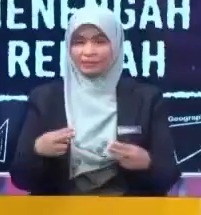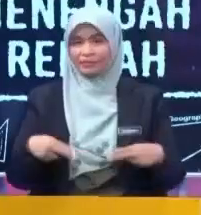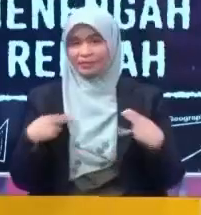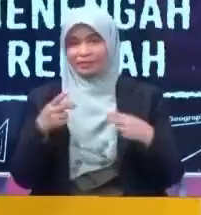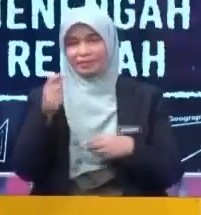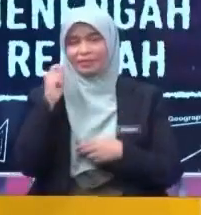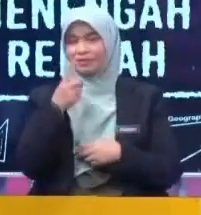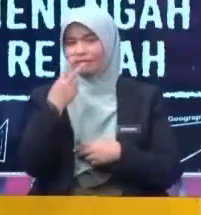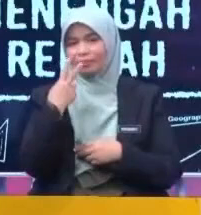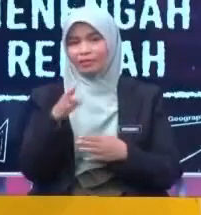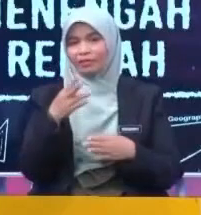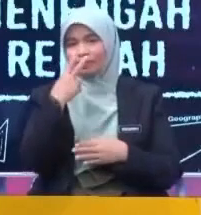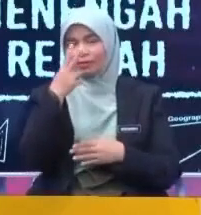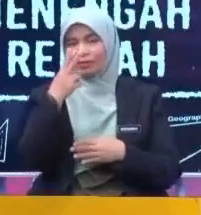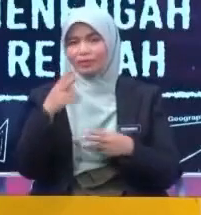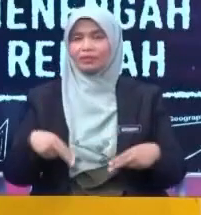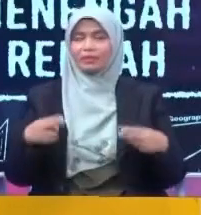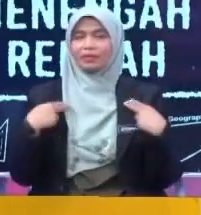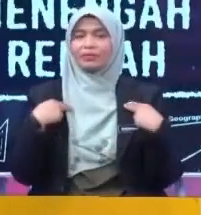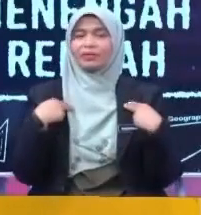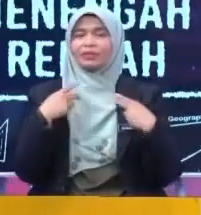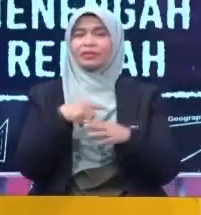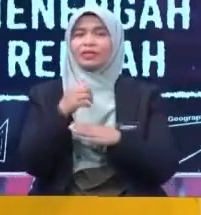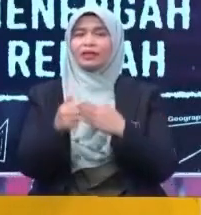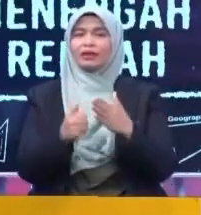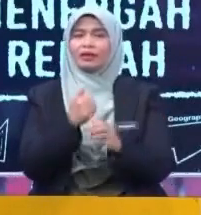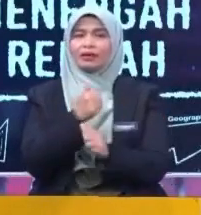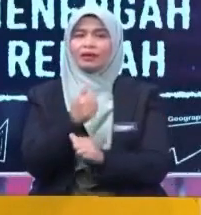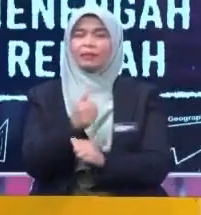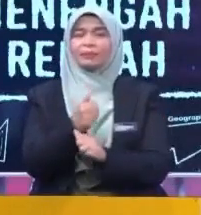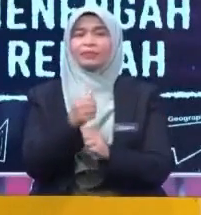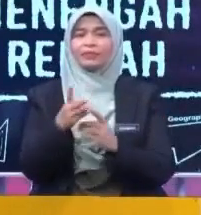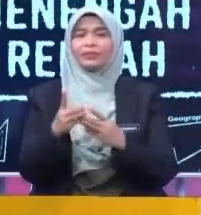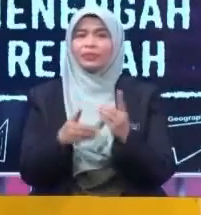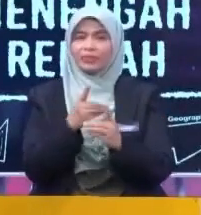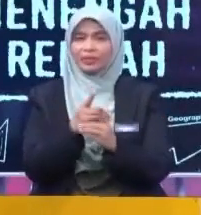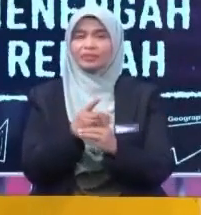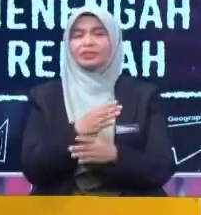tengok kehidupan dunia dan juga alam dunia, alam barzah. Barzah, bagus. Okay,